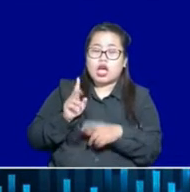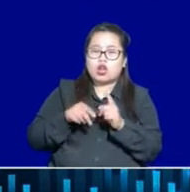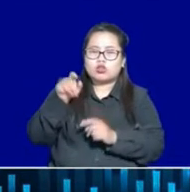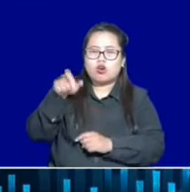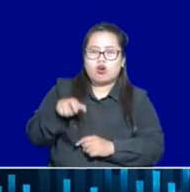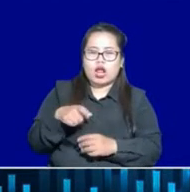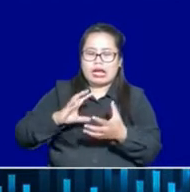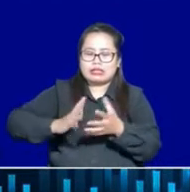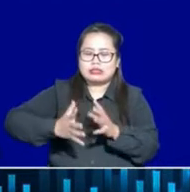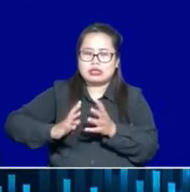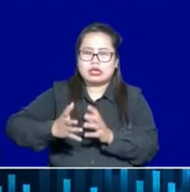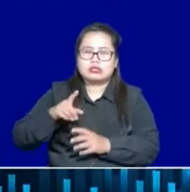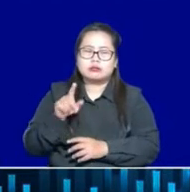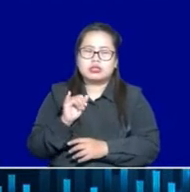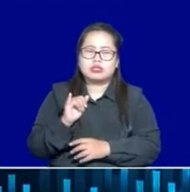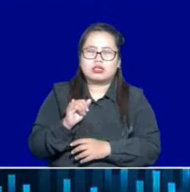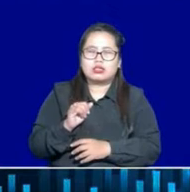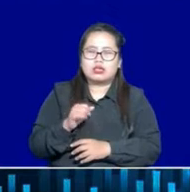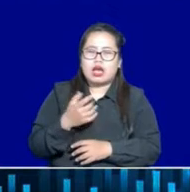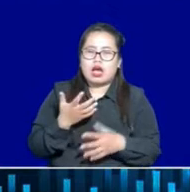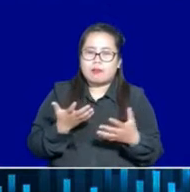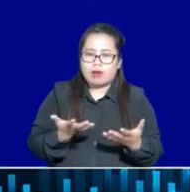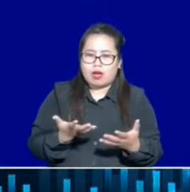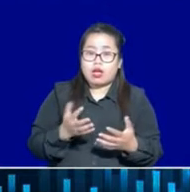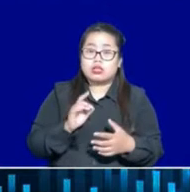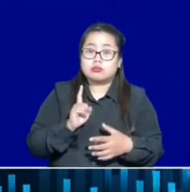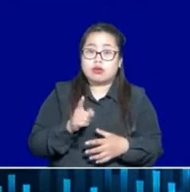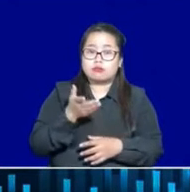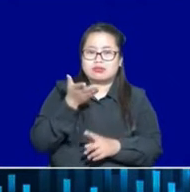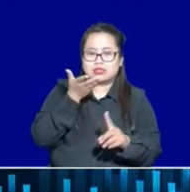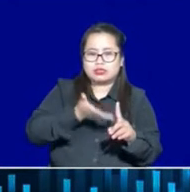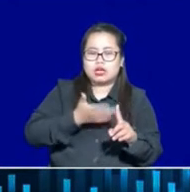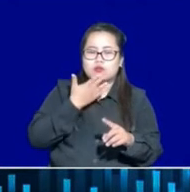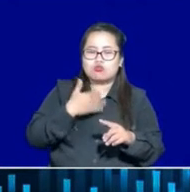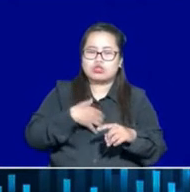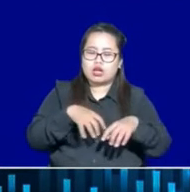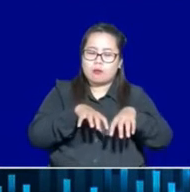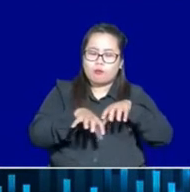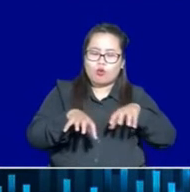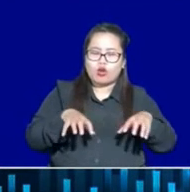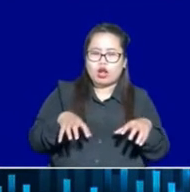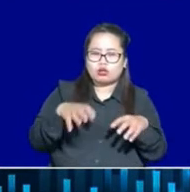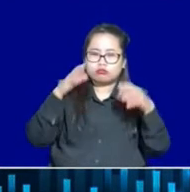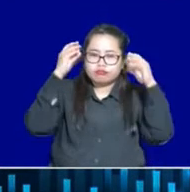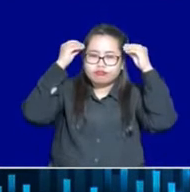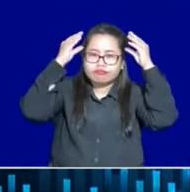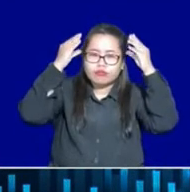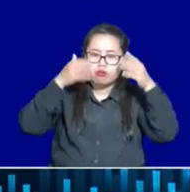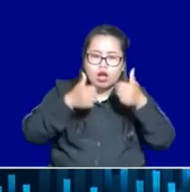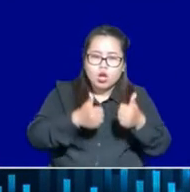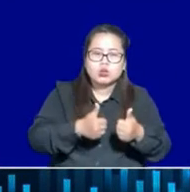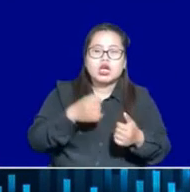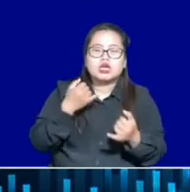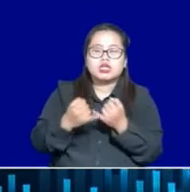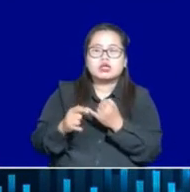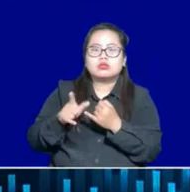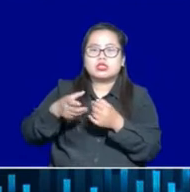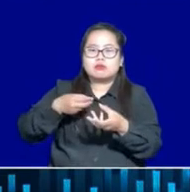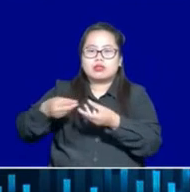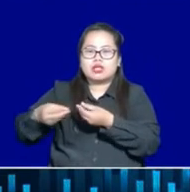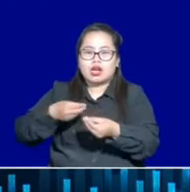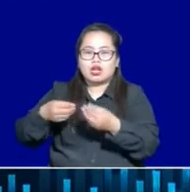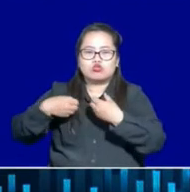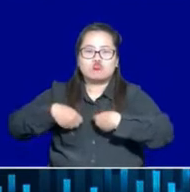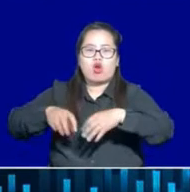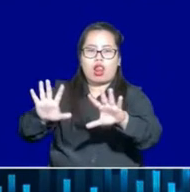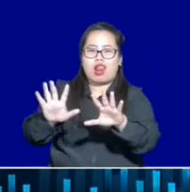apa? Karena dia punya product knowledge yang bagus, artinya jadi marketer, jualan.